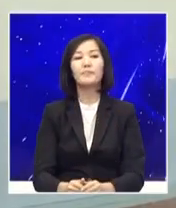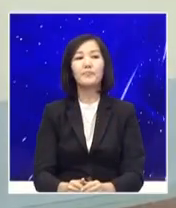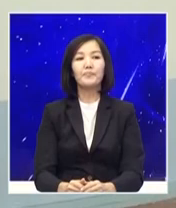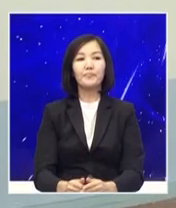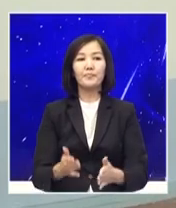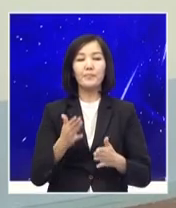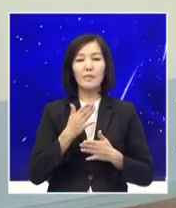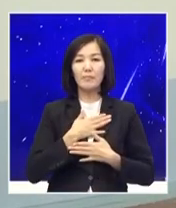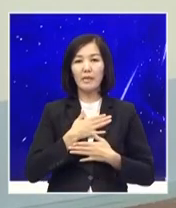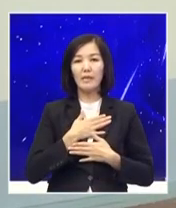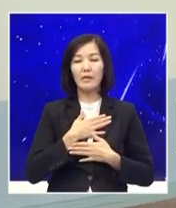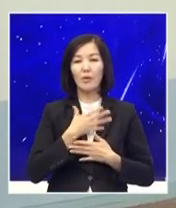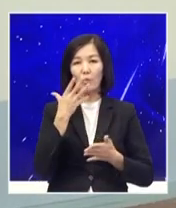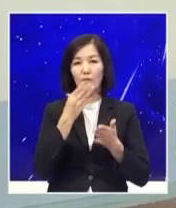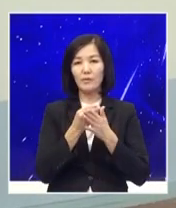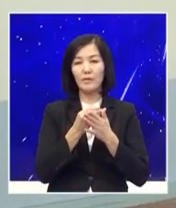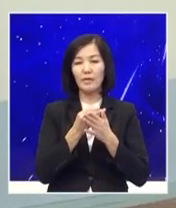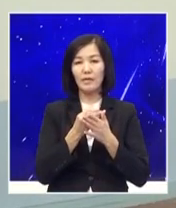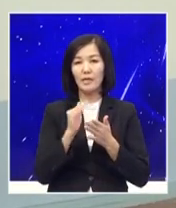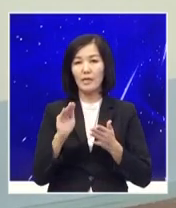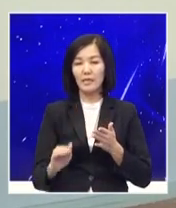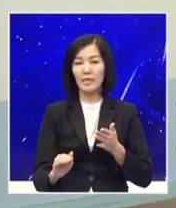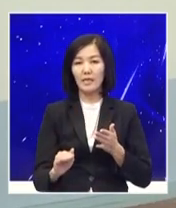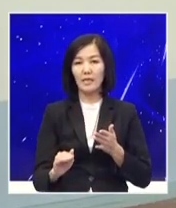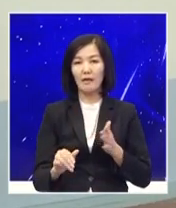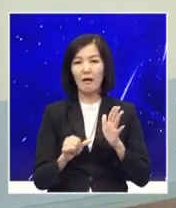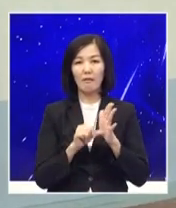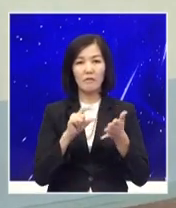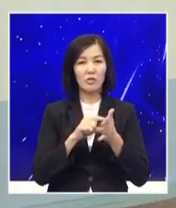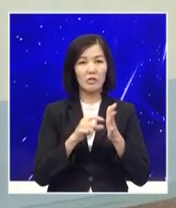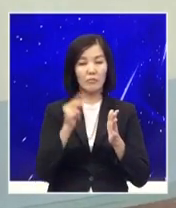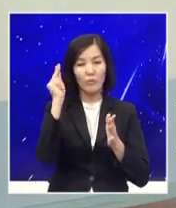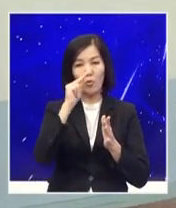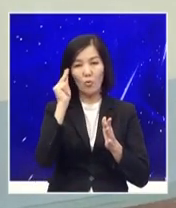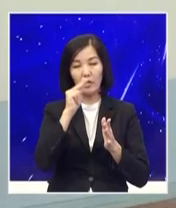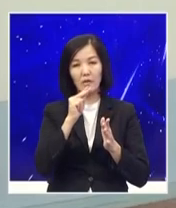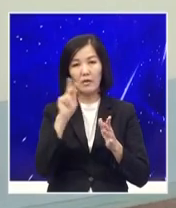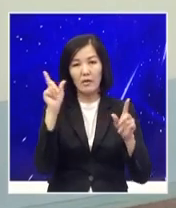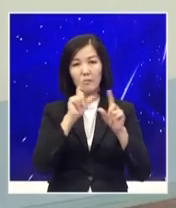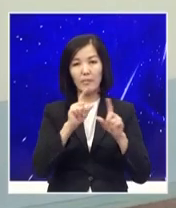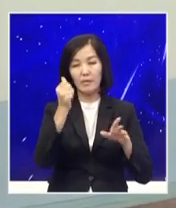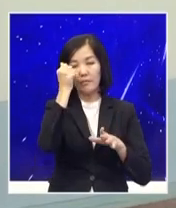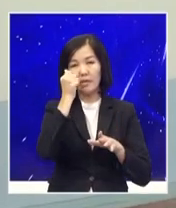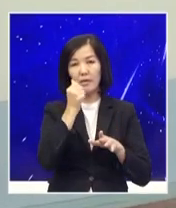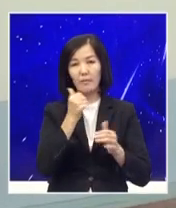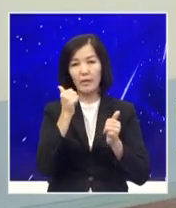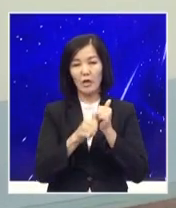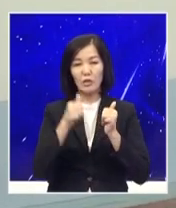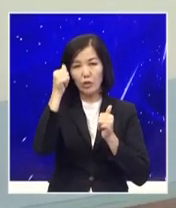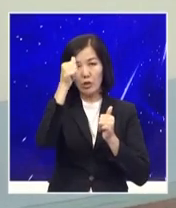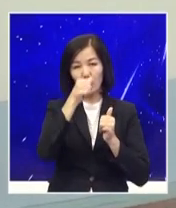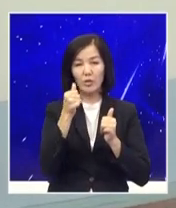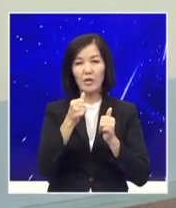немеремнің кітабын алуға келдім. Немерем 6-класта оқиды. мектепке рахмет, жылда